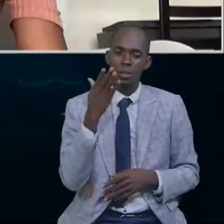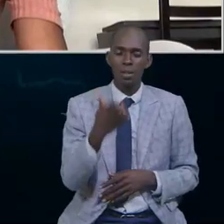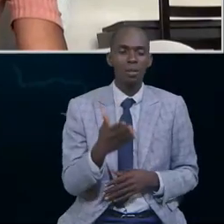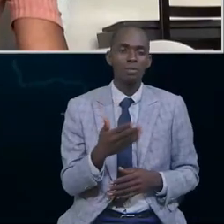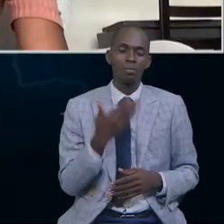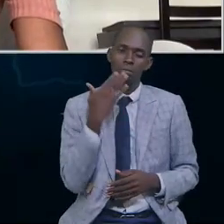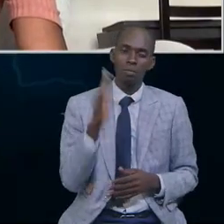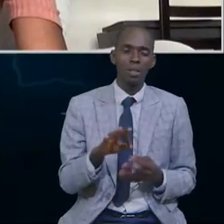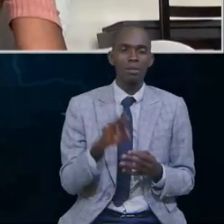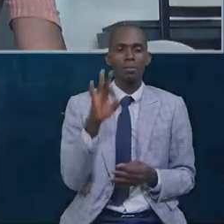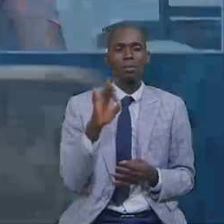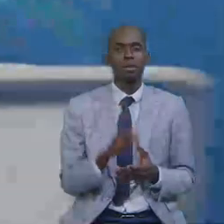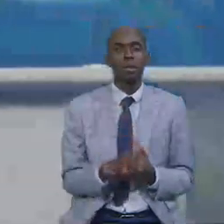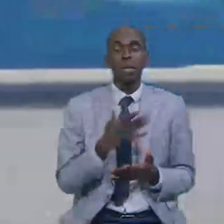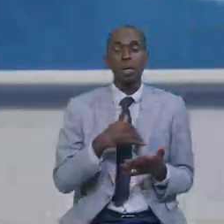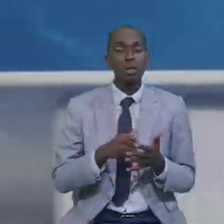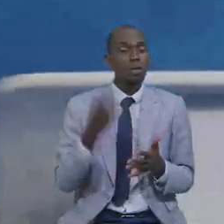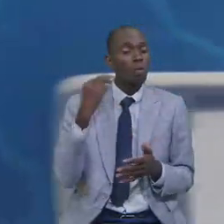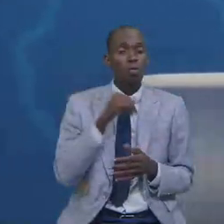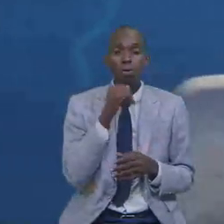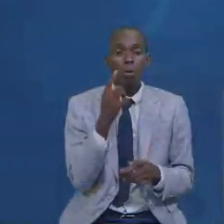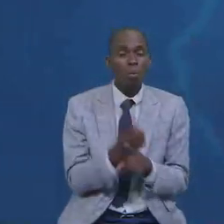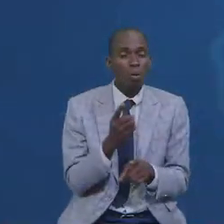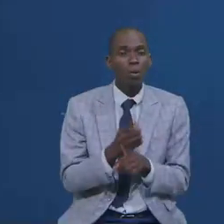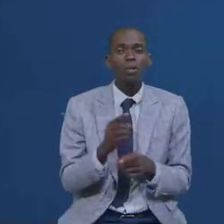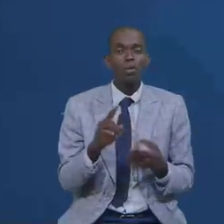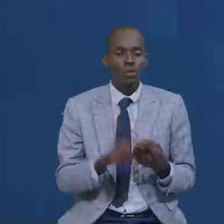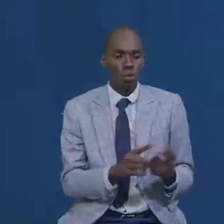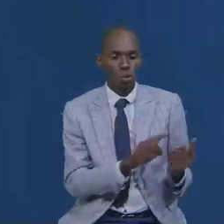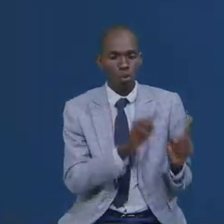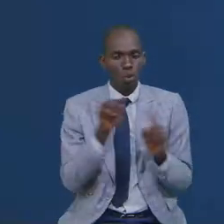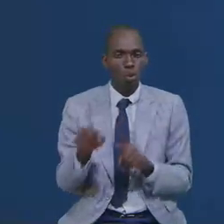un peu et n'était pas approprié